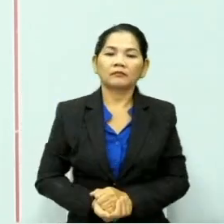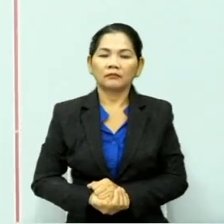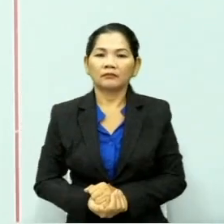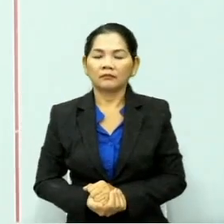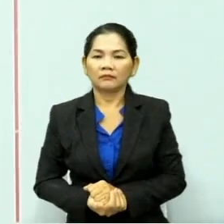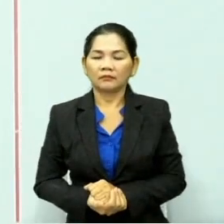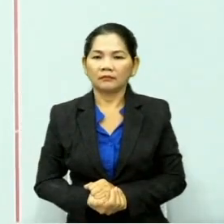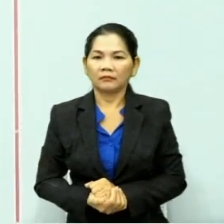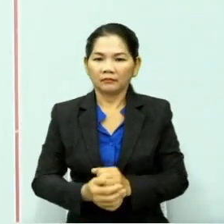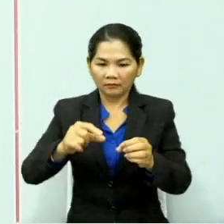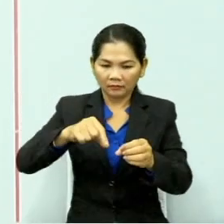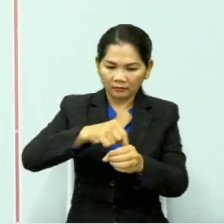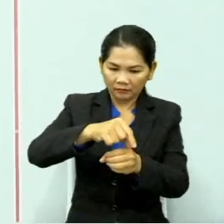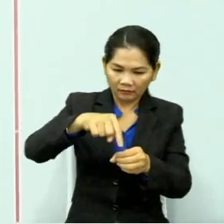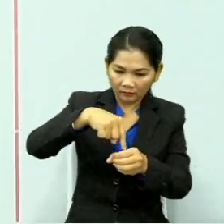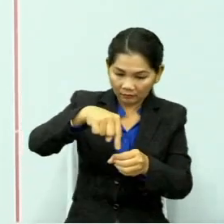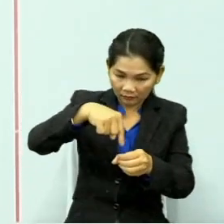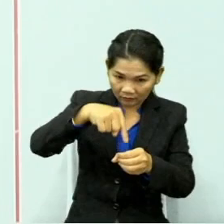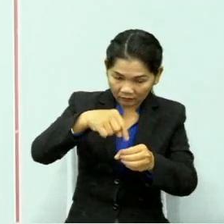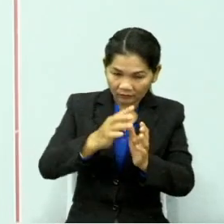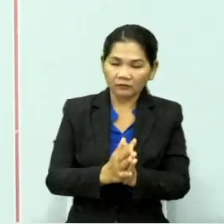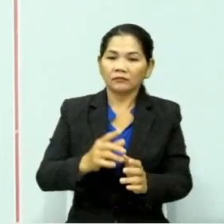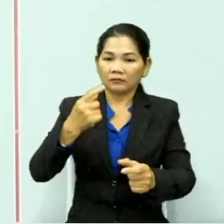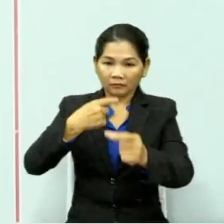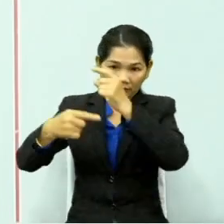có kê trò chẳng